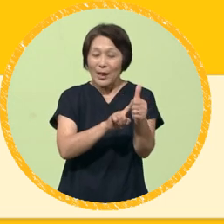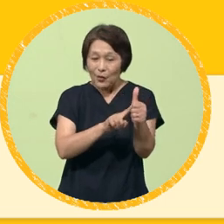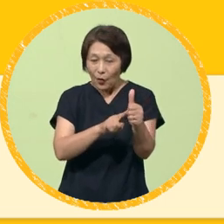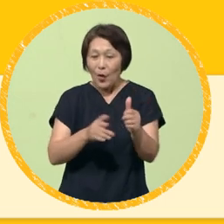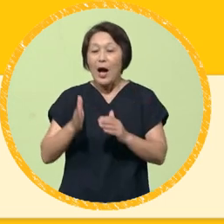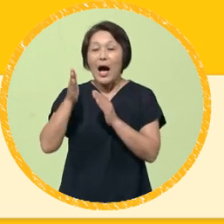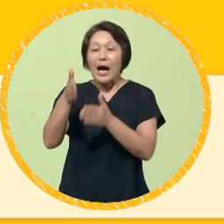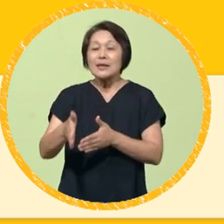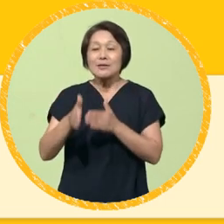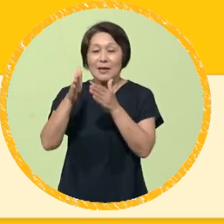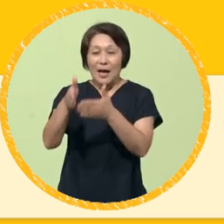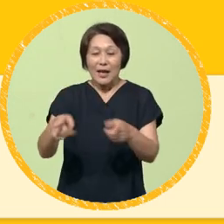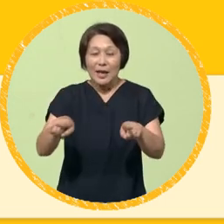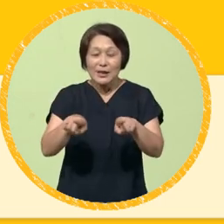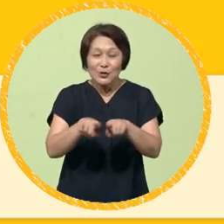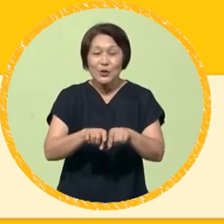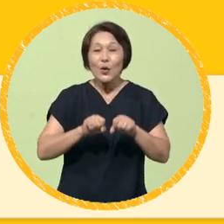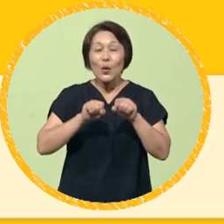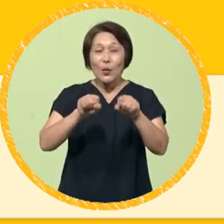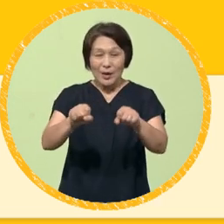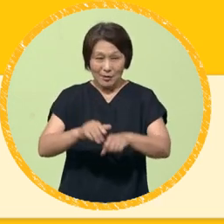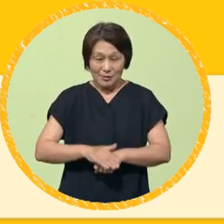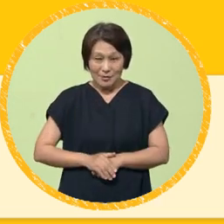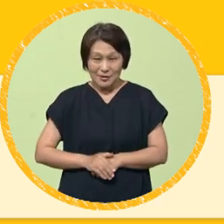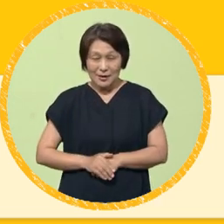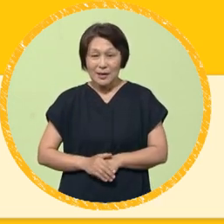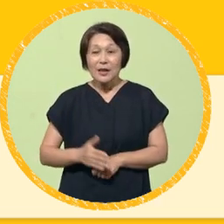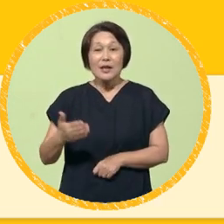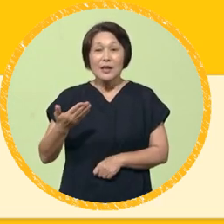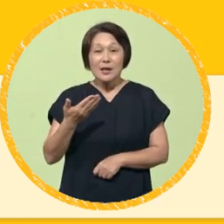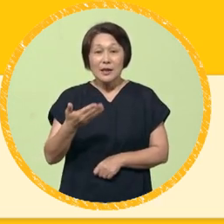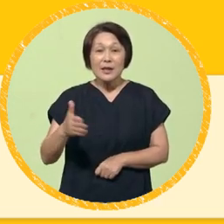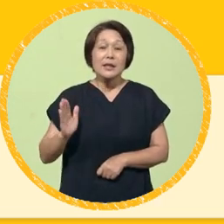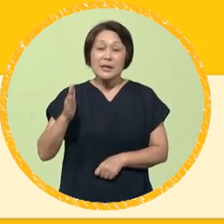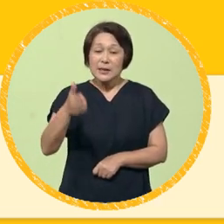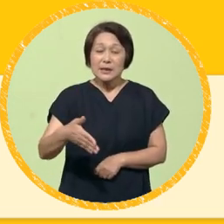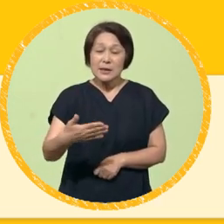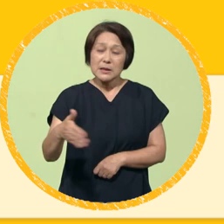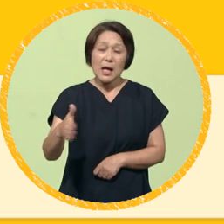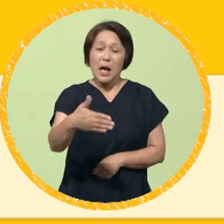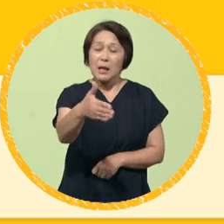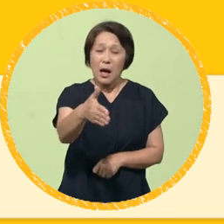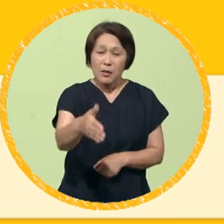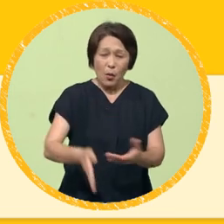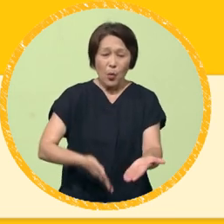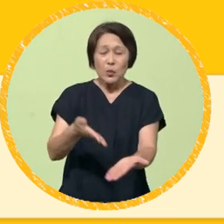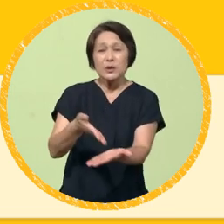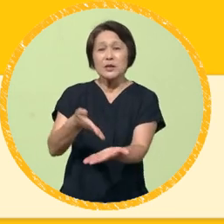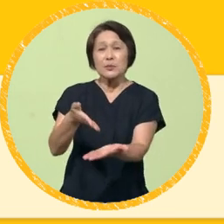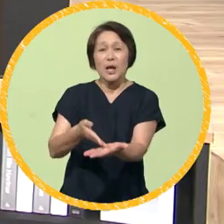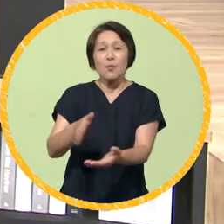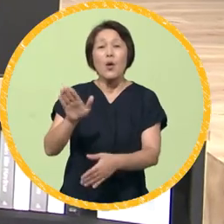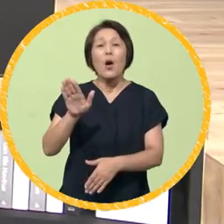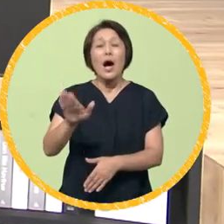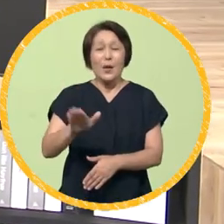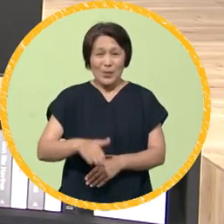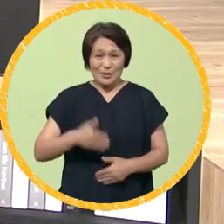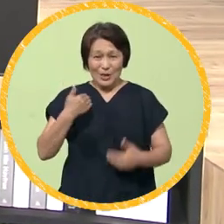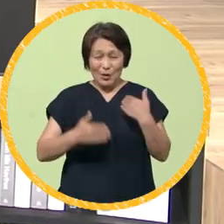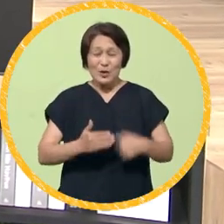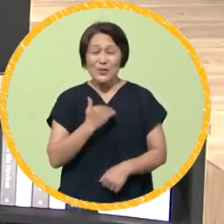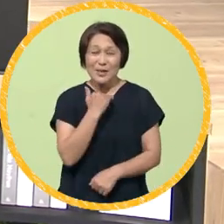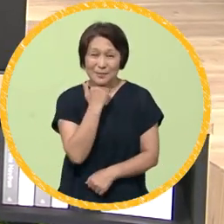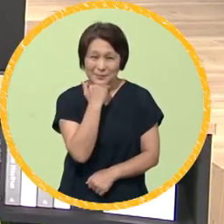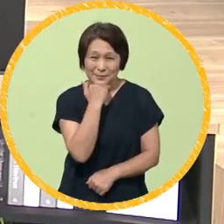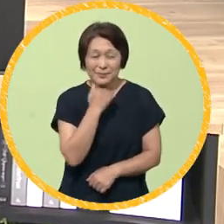場する魚人人魚のキャラクターが自分たちのモデルになった海の生き物を説明するという特別展もあったりして、お楽しみ盛りだくさんです